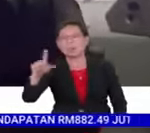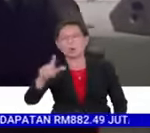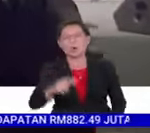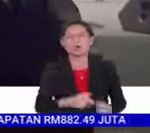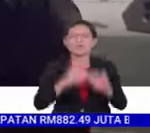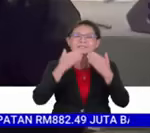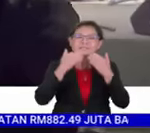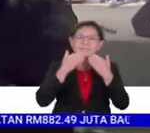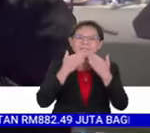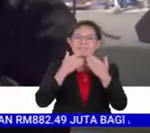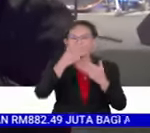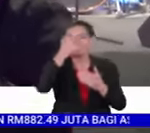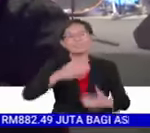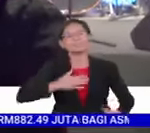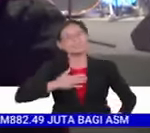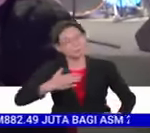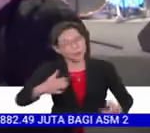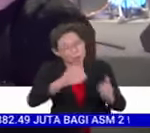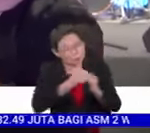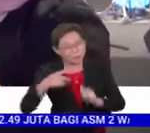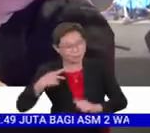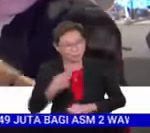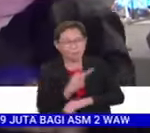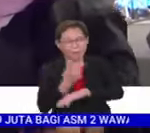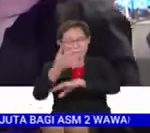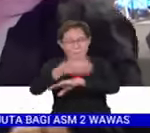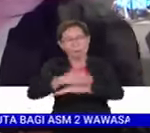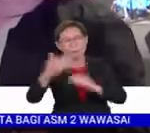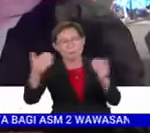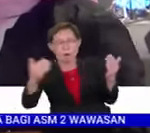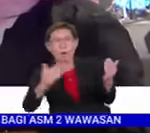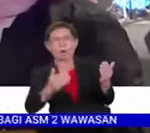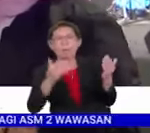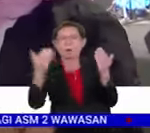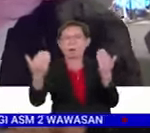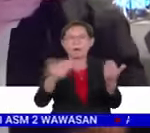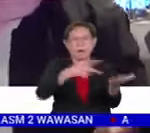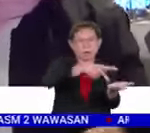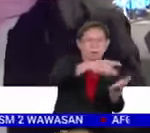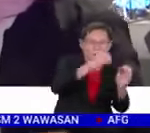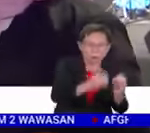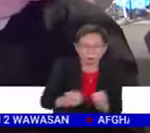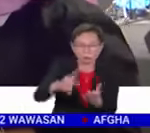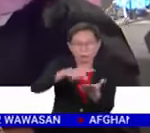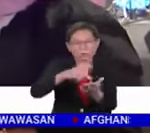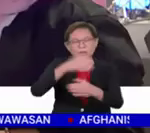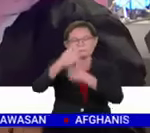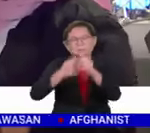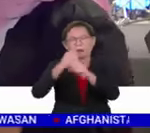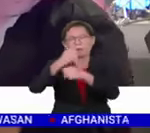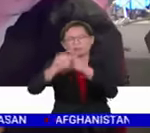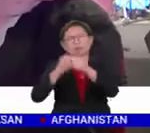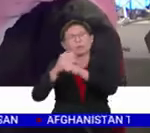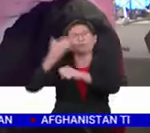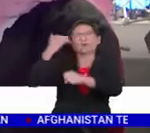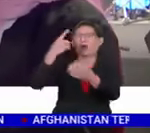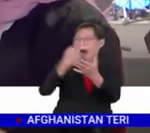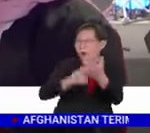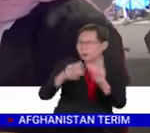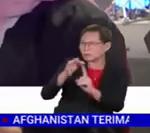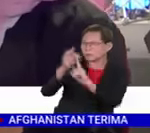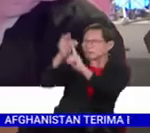dengan kami pada malam ini. Jadi mungkin berbanding dengan penganjuran konsert pada tahun-tahun sebelum ini, apa kelainan